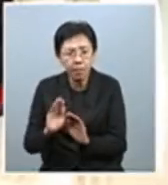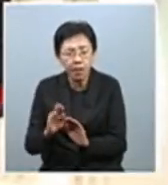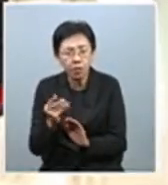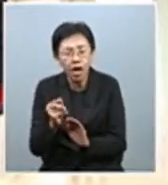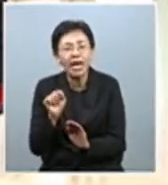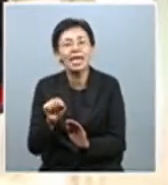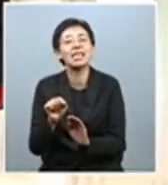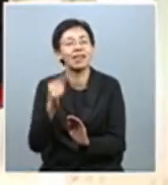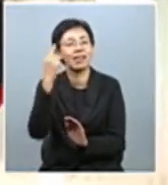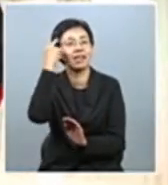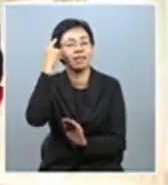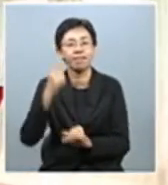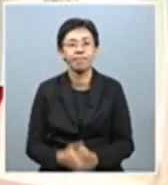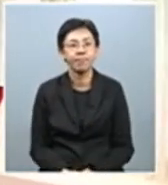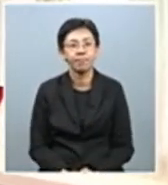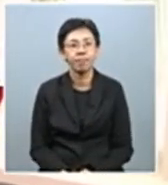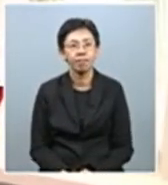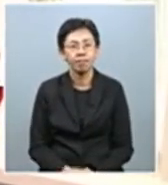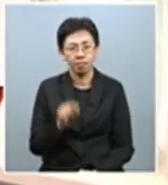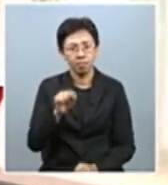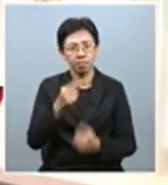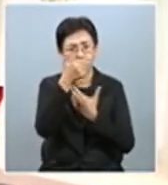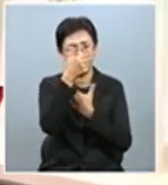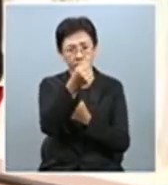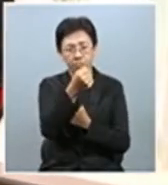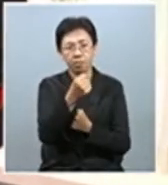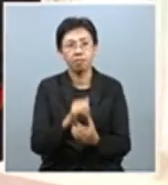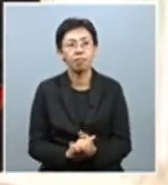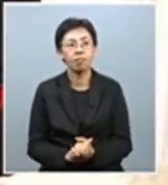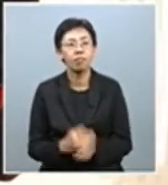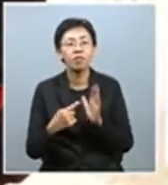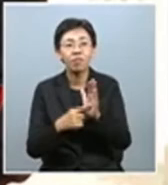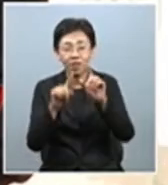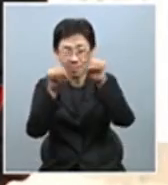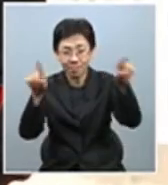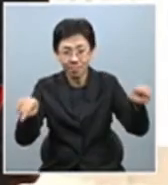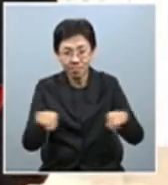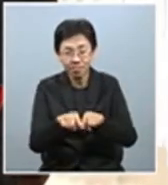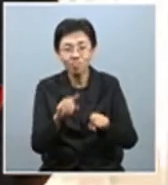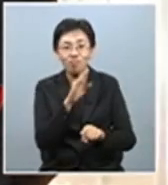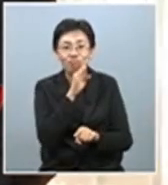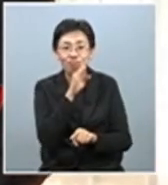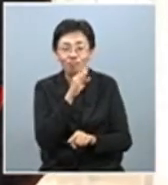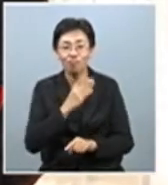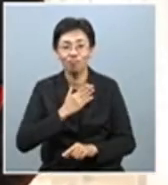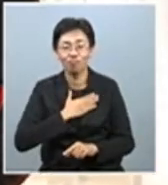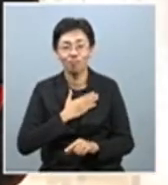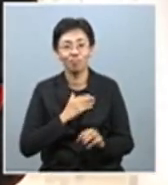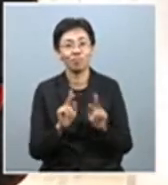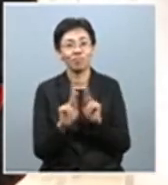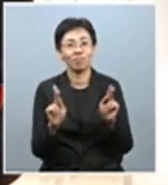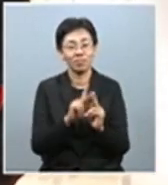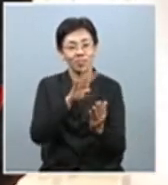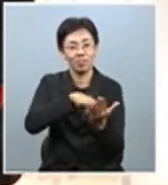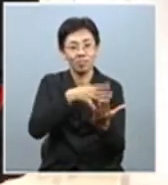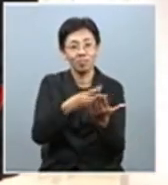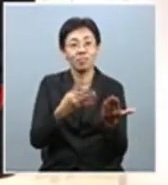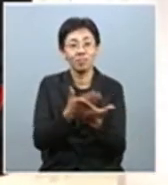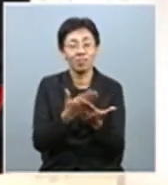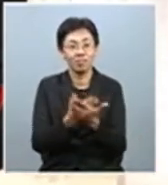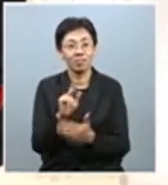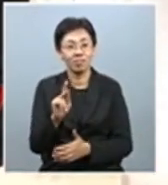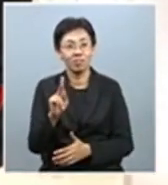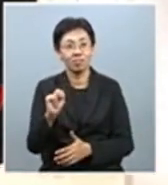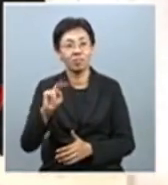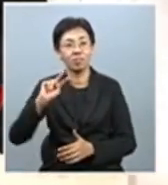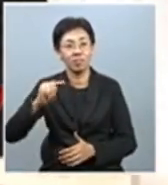ามาถึงตรงนี้ค่อนข้างน่าสนใจนะครับจะมีเกมจำลองว่าถ้าเราเป็นหนึ่งในคณะกรรมการนโยบายการเงินหรือว่ากนง.เราจะ